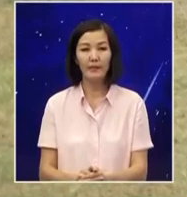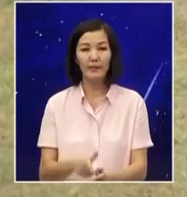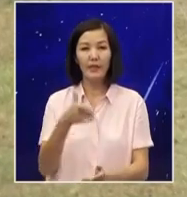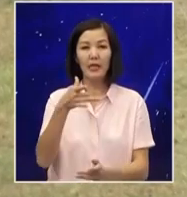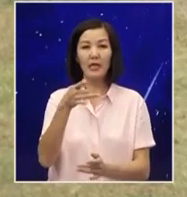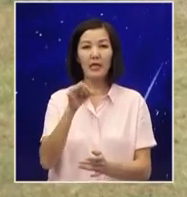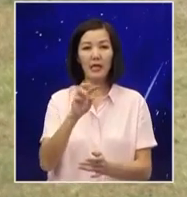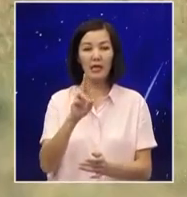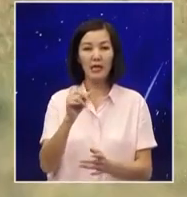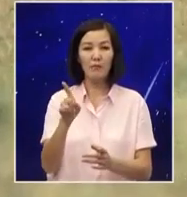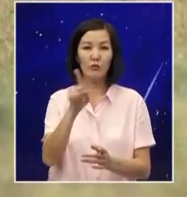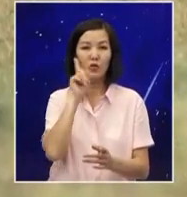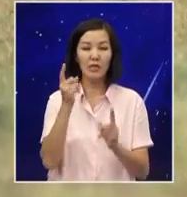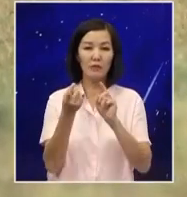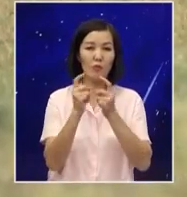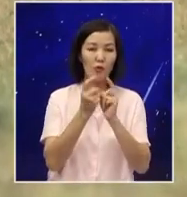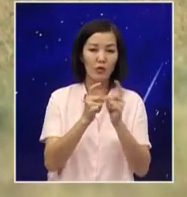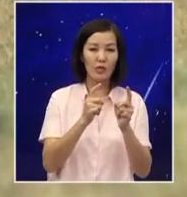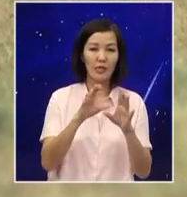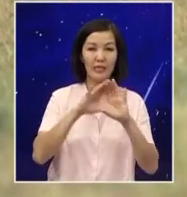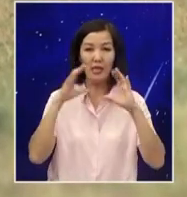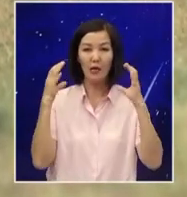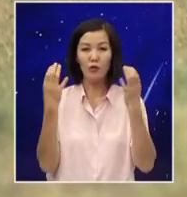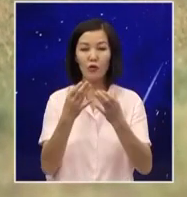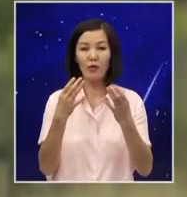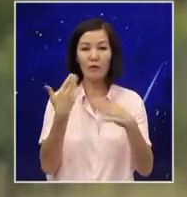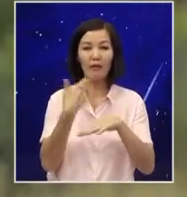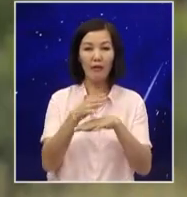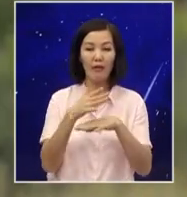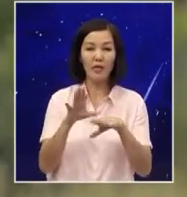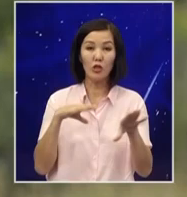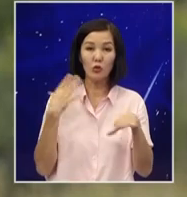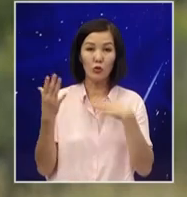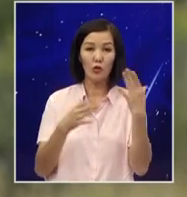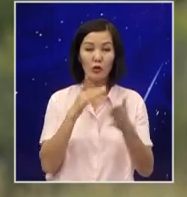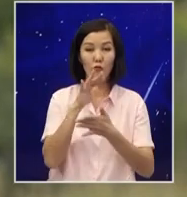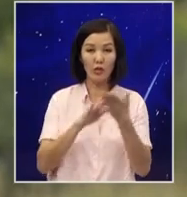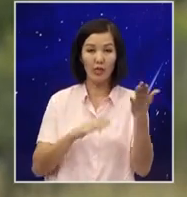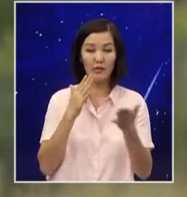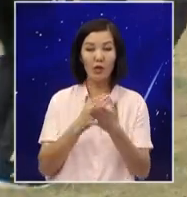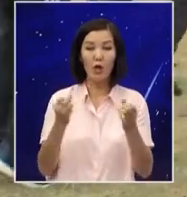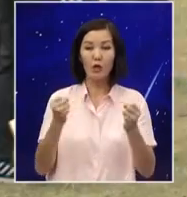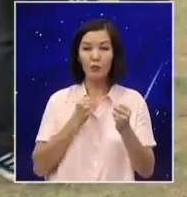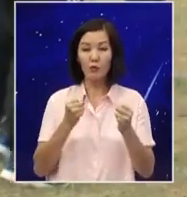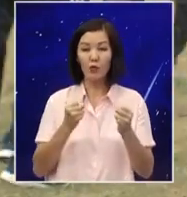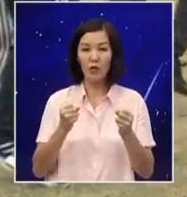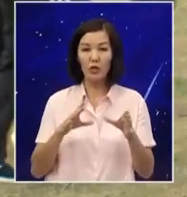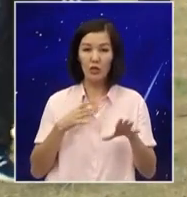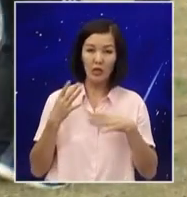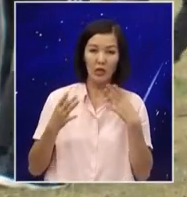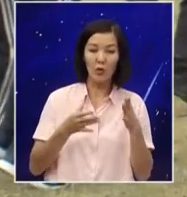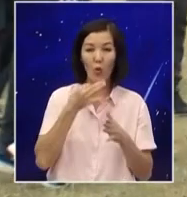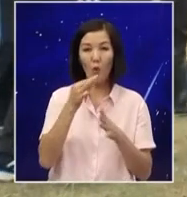Грек-рим күресінің жас шеберлері стадиондар мен ашық алаңқайларда дайындалуды дағдыға айналдырған. Спорты бабын жоғалтпай, тәжірибесін жетілдіруге